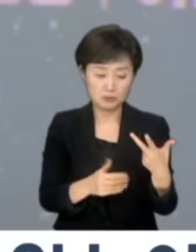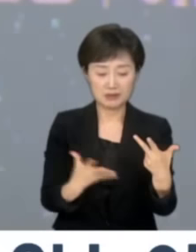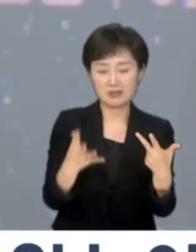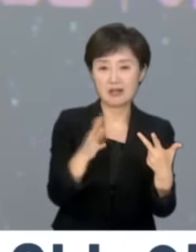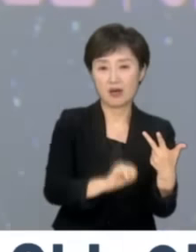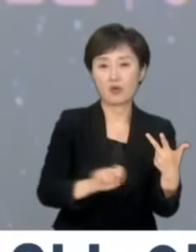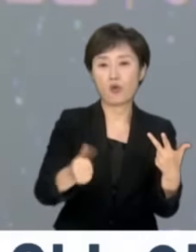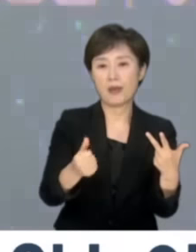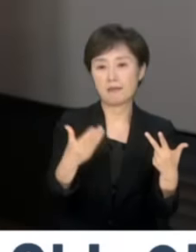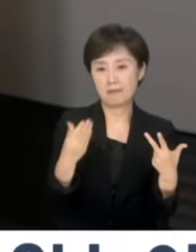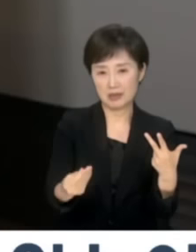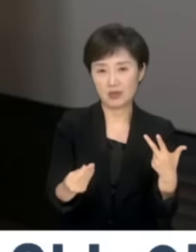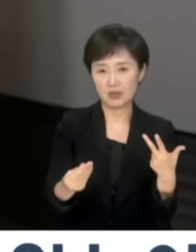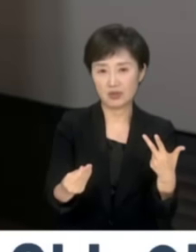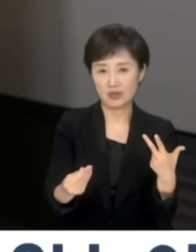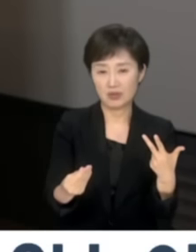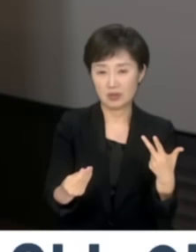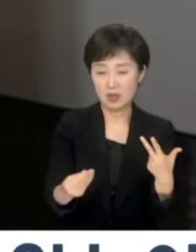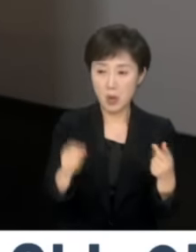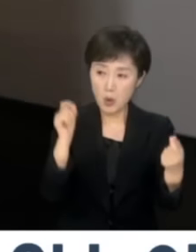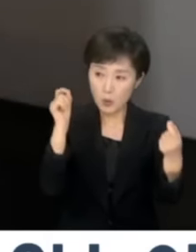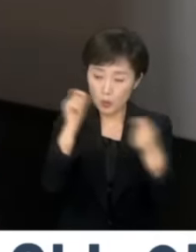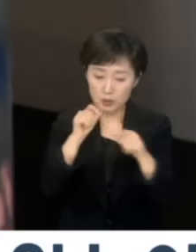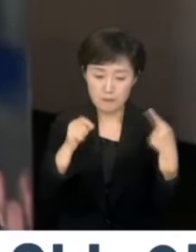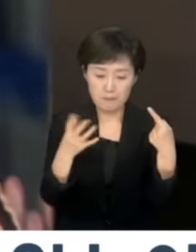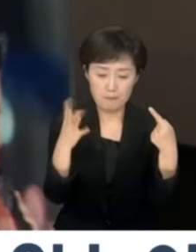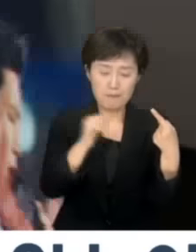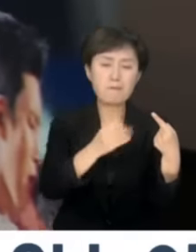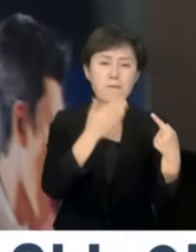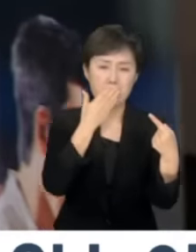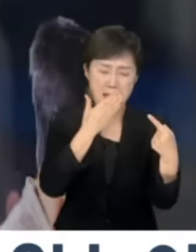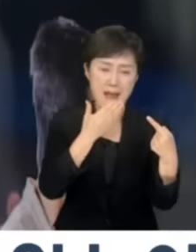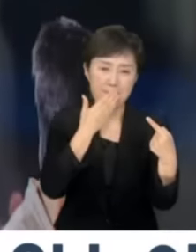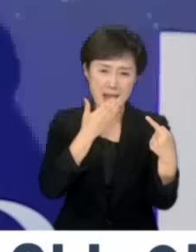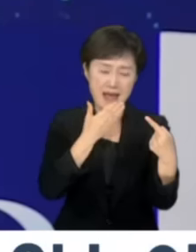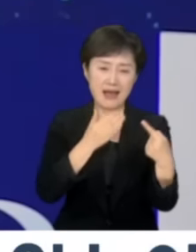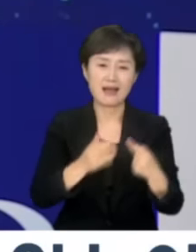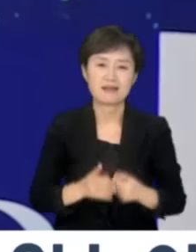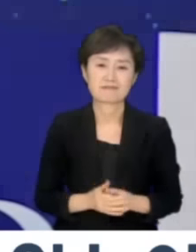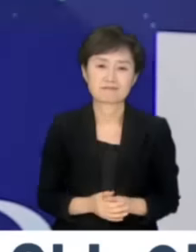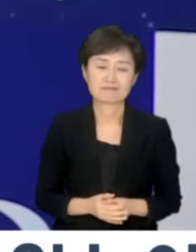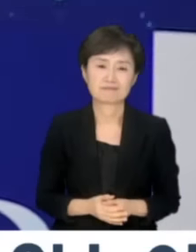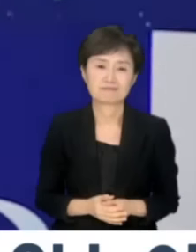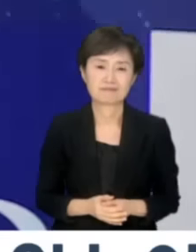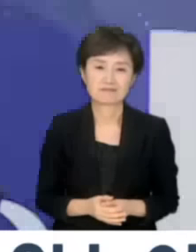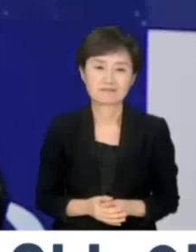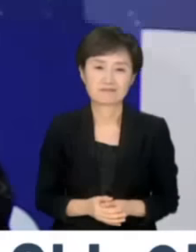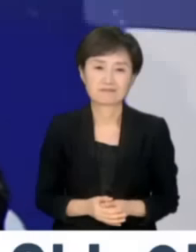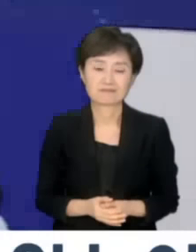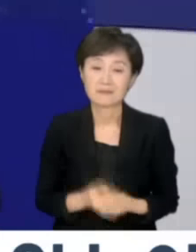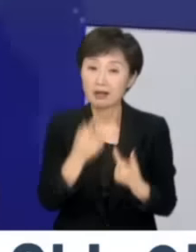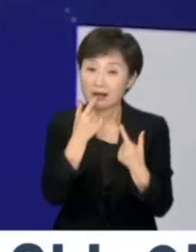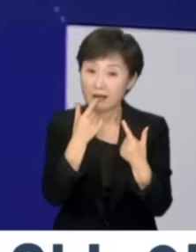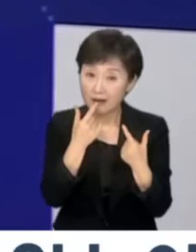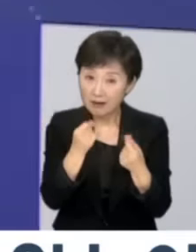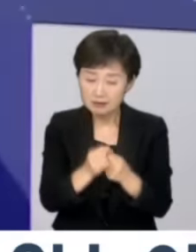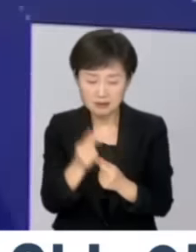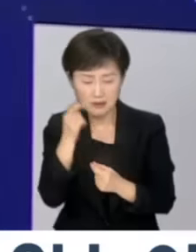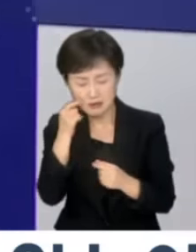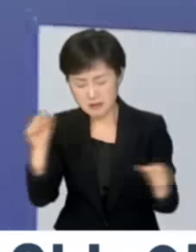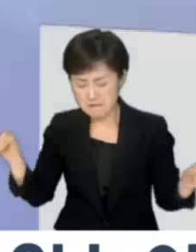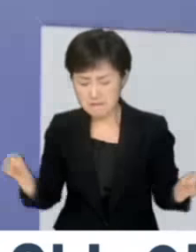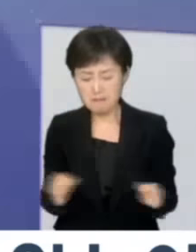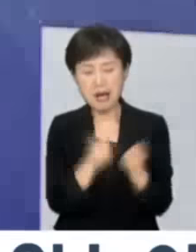원으로 실황 영화 최초로 100억 원 돌파까지 가능할 거란 전망이 나오고 있습니다. 이러한 역대급